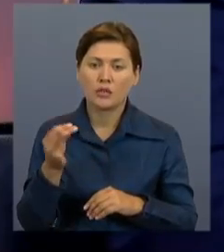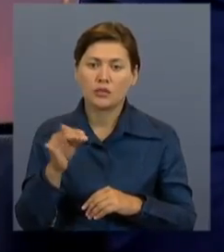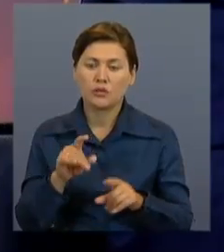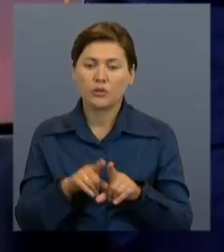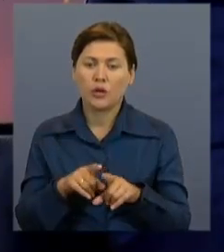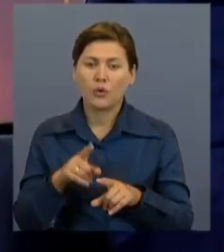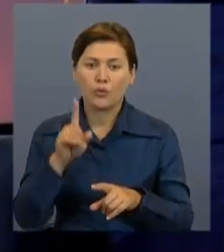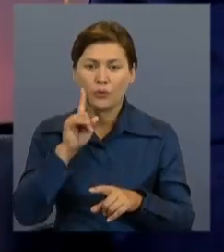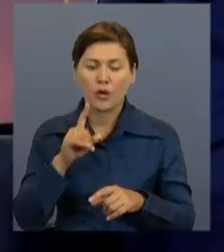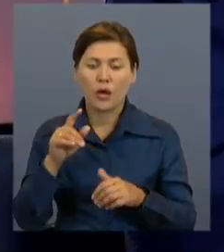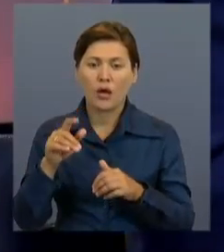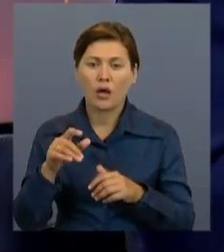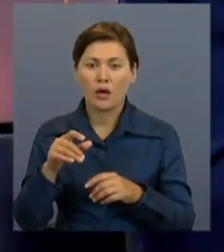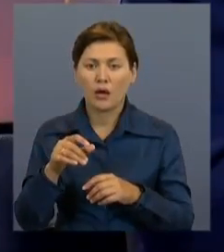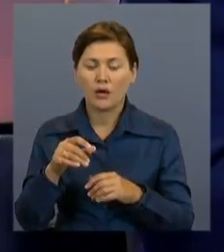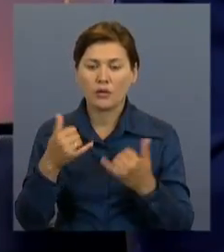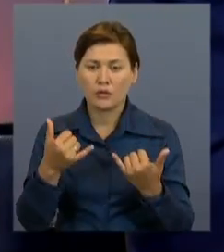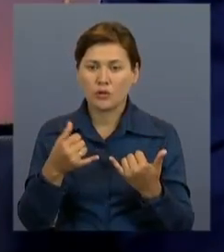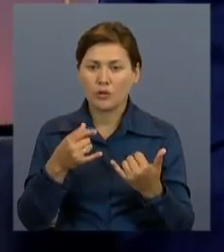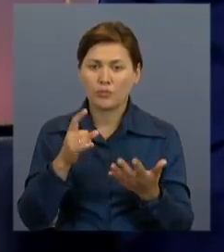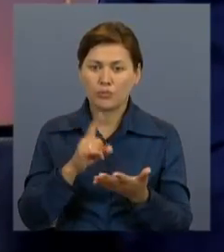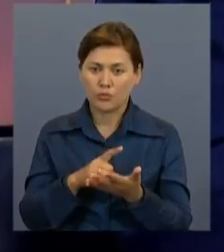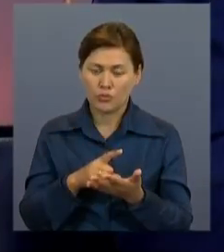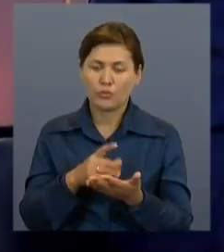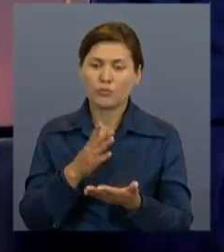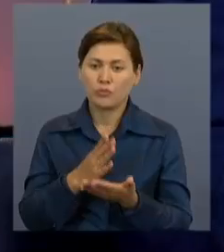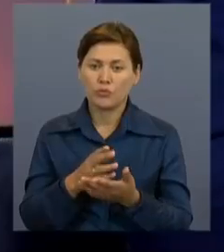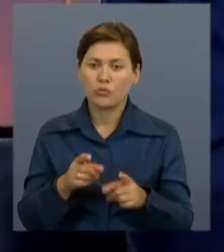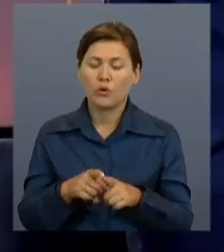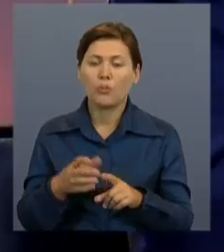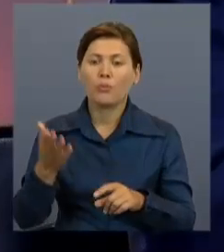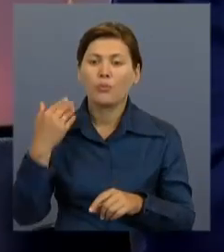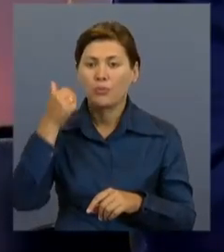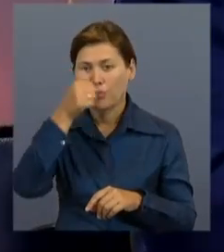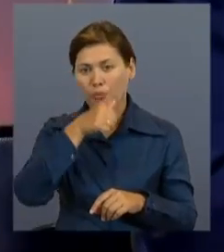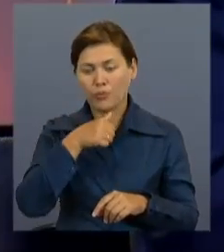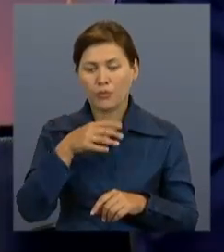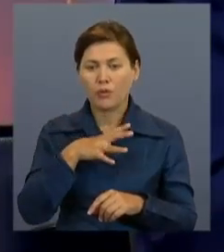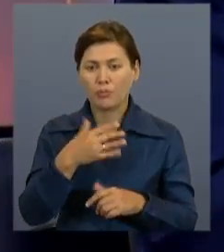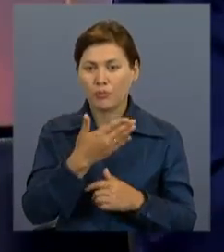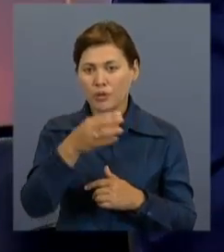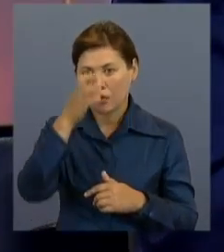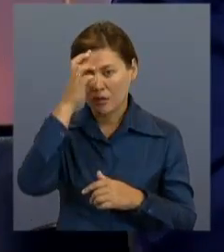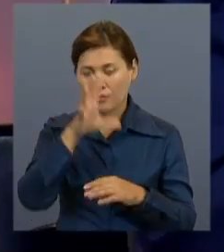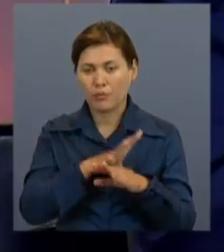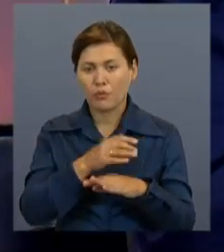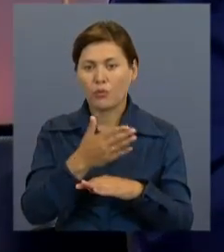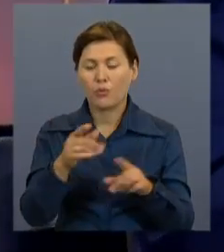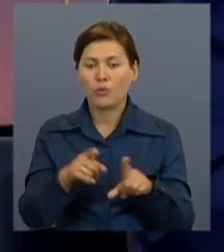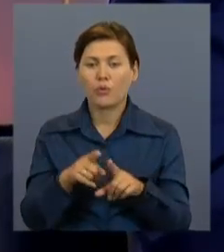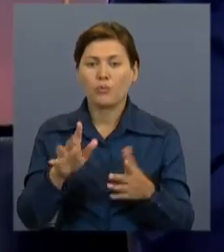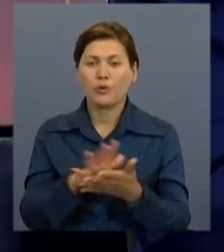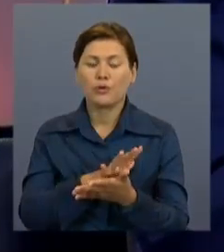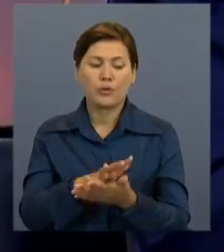қаржылық бірыңғай оператордың бүгінгі таңда міндетін атқарып отыр. Былтырғы жылы біздің елімізде осы